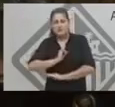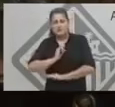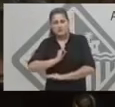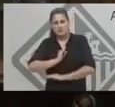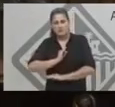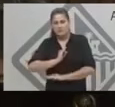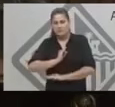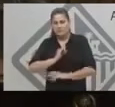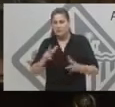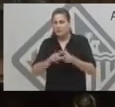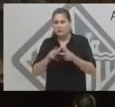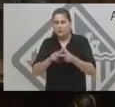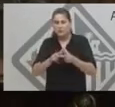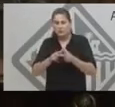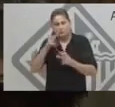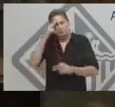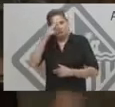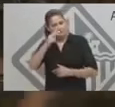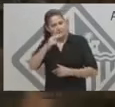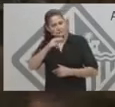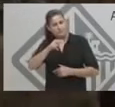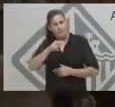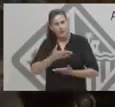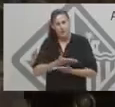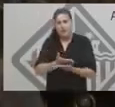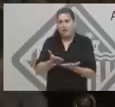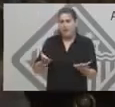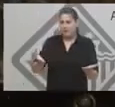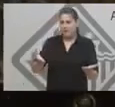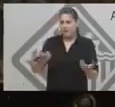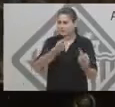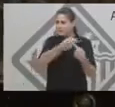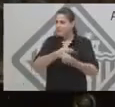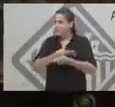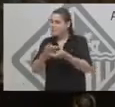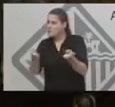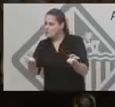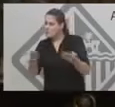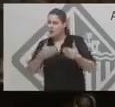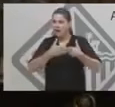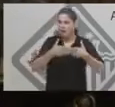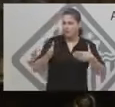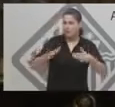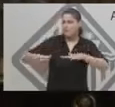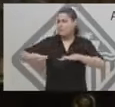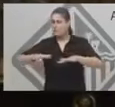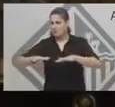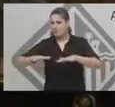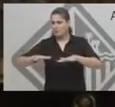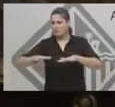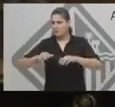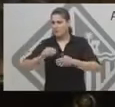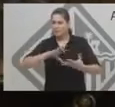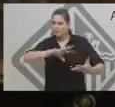Conformam una societat tolerant i acollidora, plural i diversa, oberta i dinàmica, en transformació